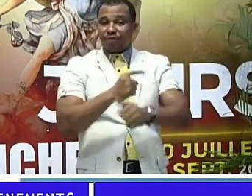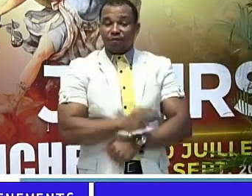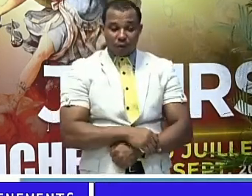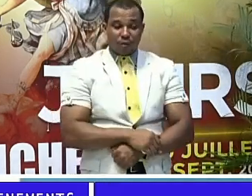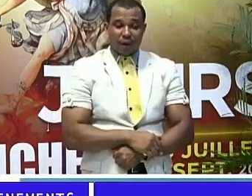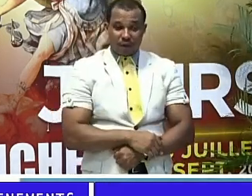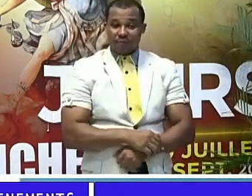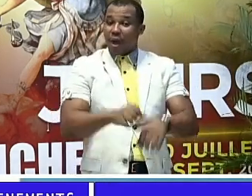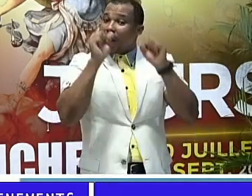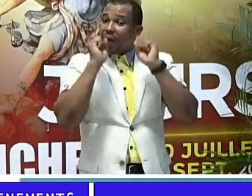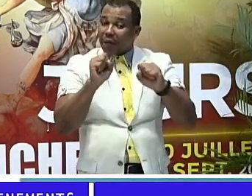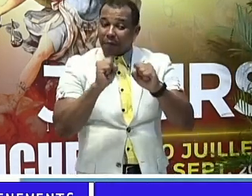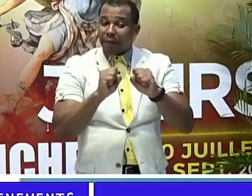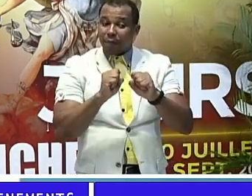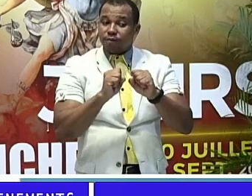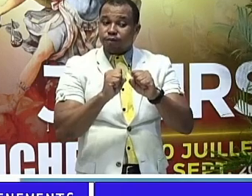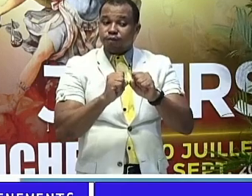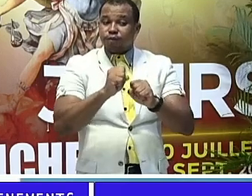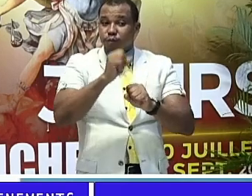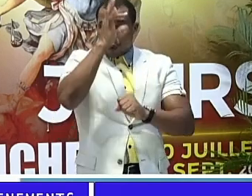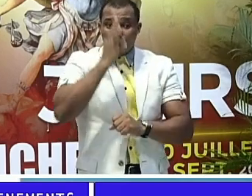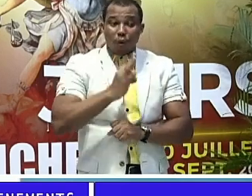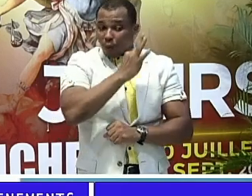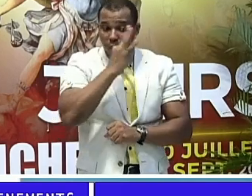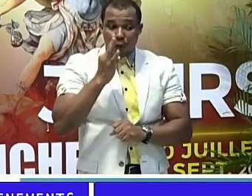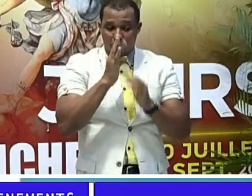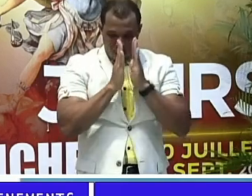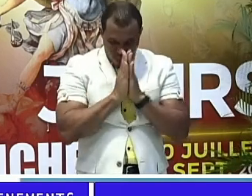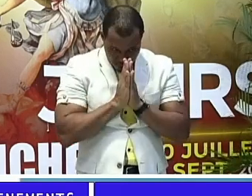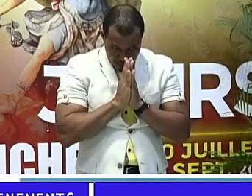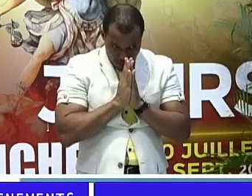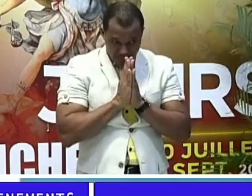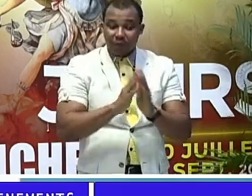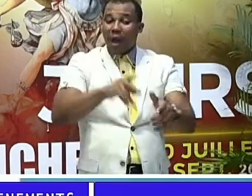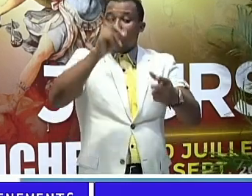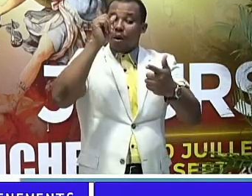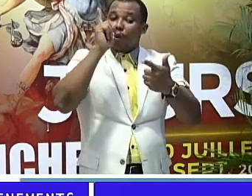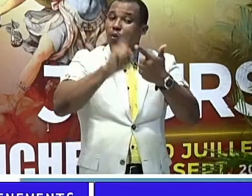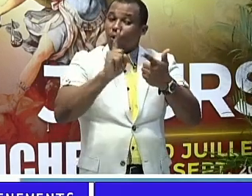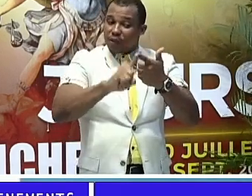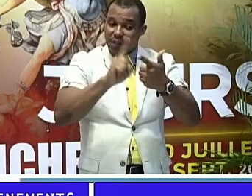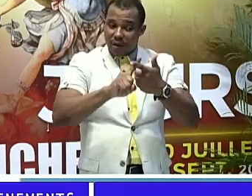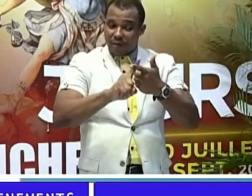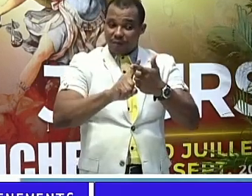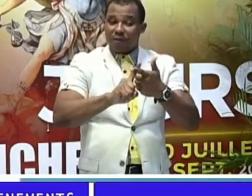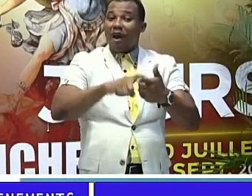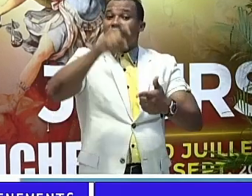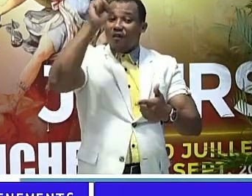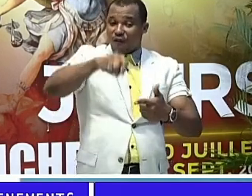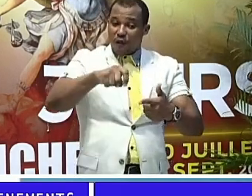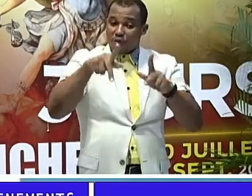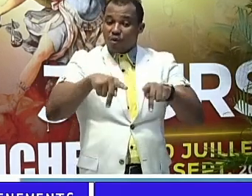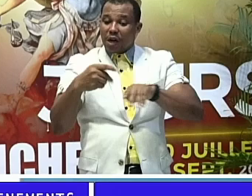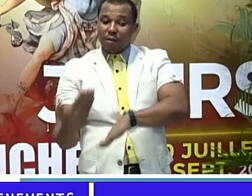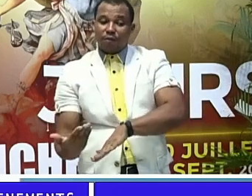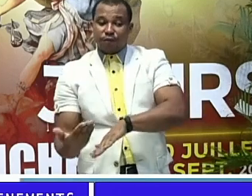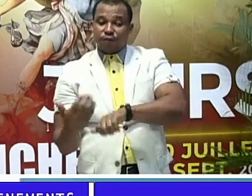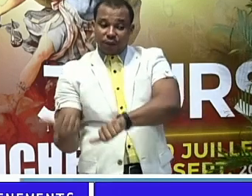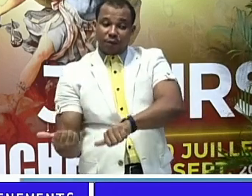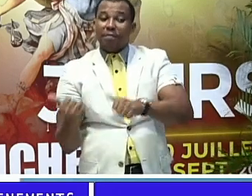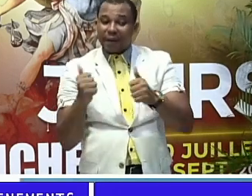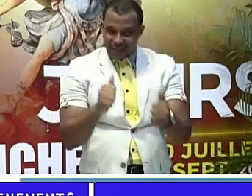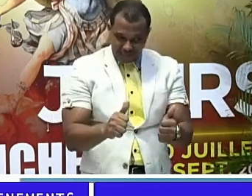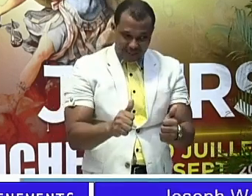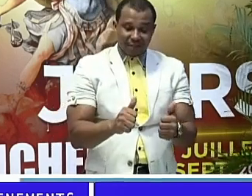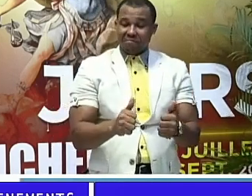capable recevoir la communion. Ça veut dire, faut que moun nan li baptisé. Donc, que ce soit pour chorale 13 à 17 ans, ti moun